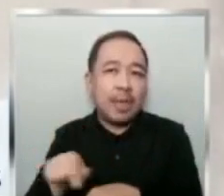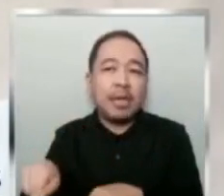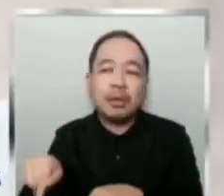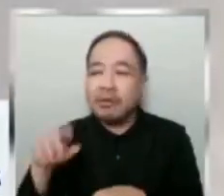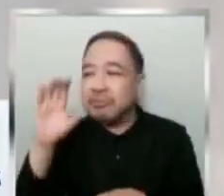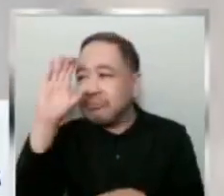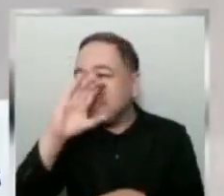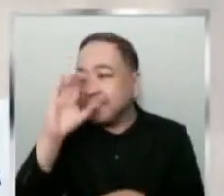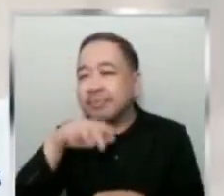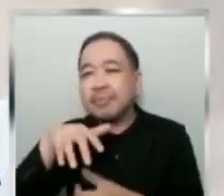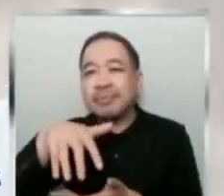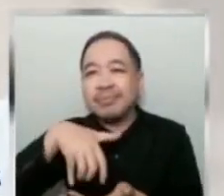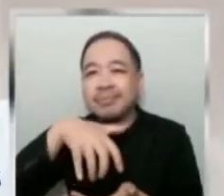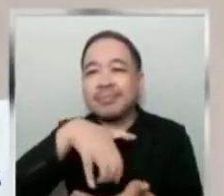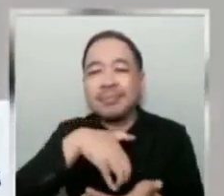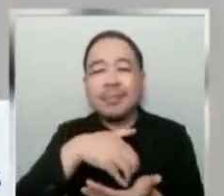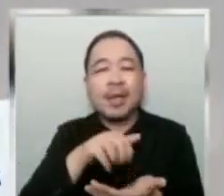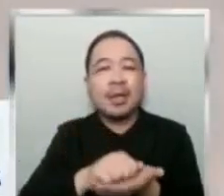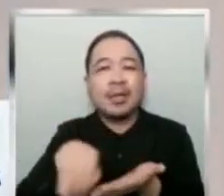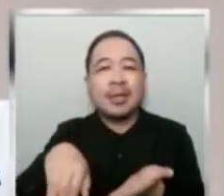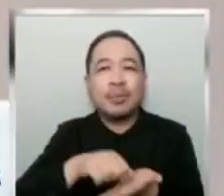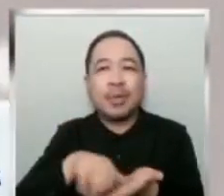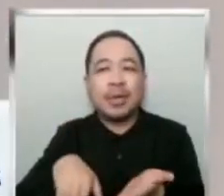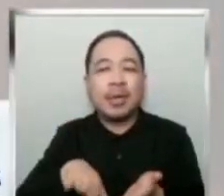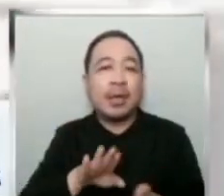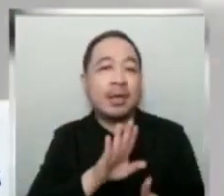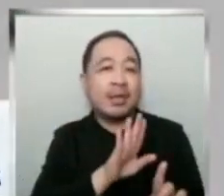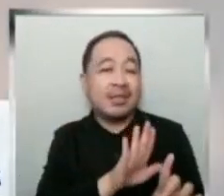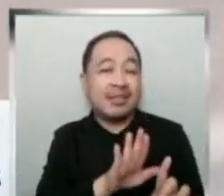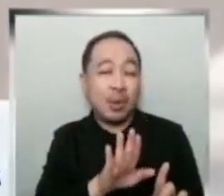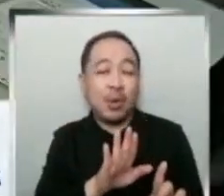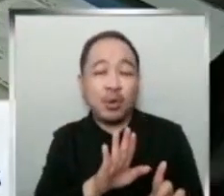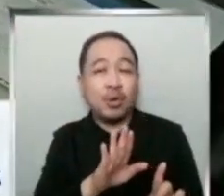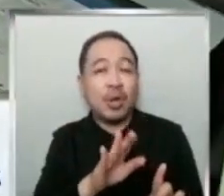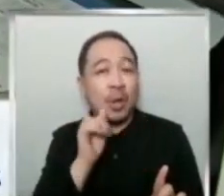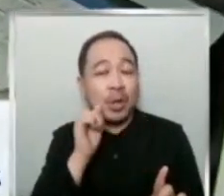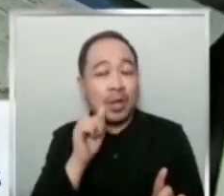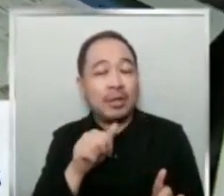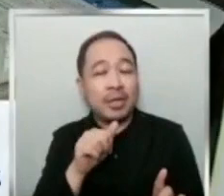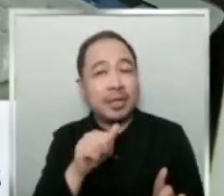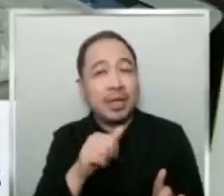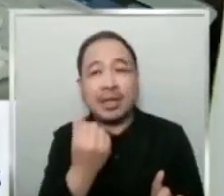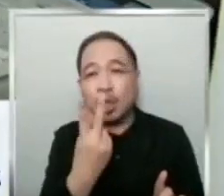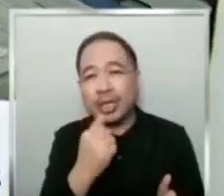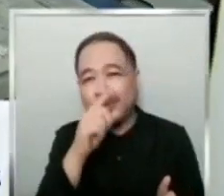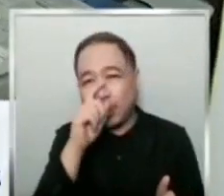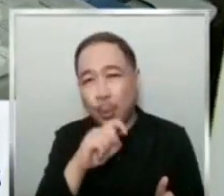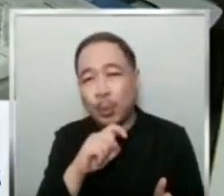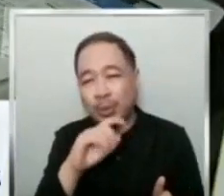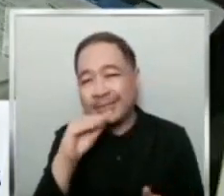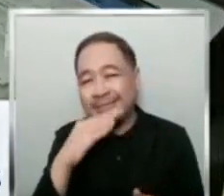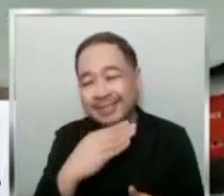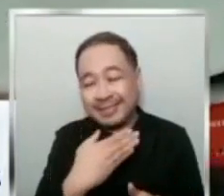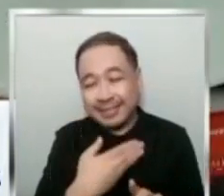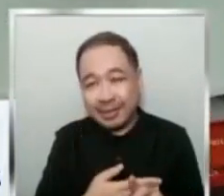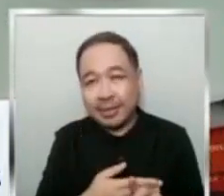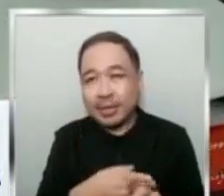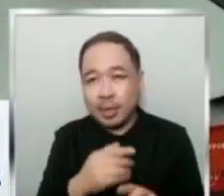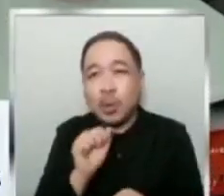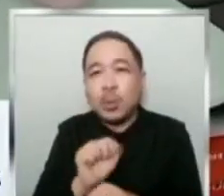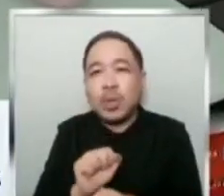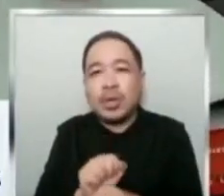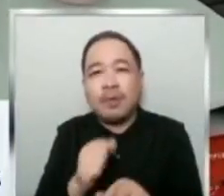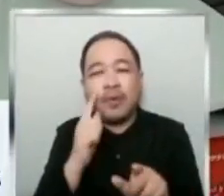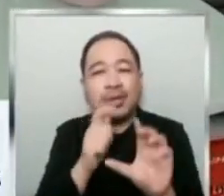13 taong gulang na anak na si Jerwin, nagtrabaho sa construction. Ikinuwento rin niya na minsan